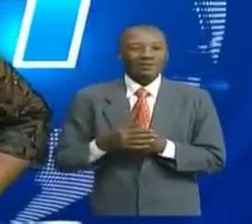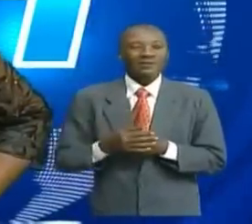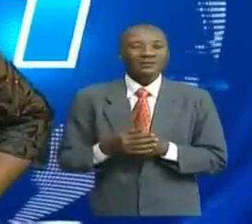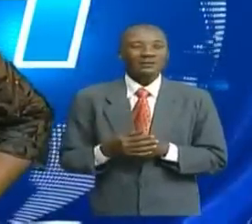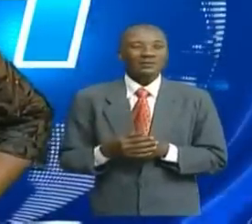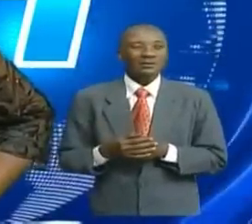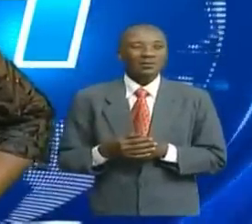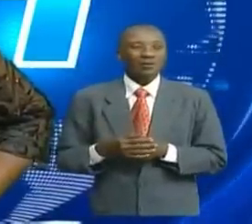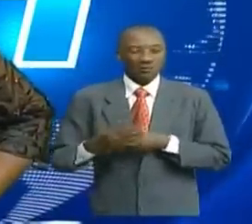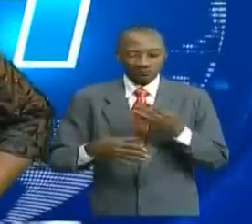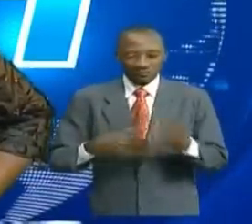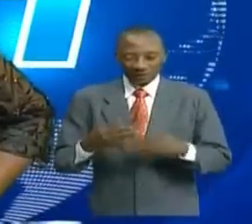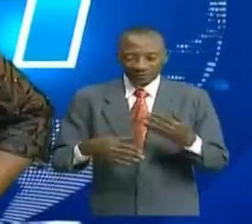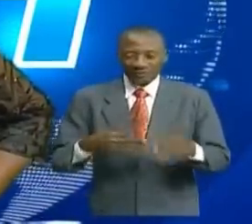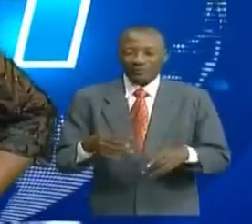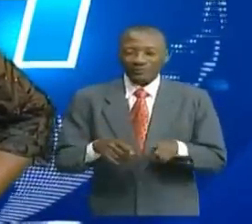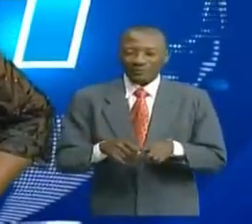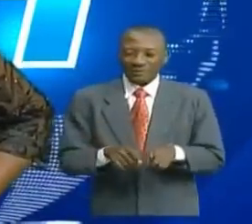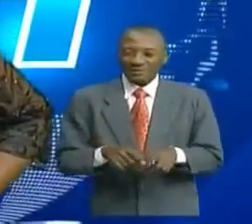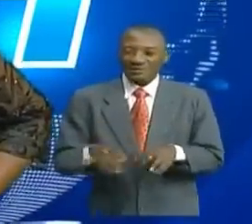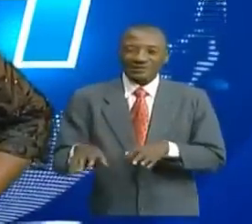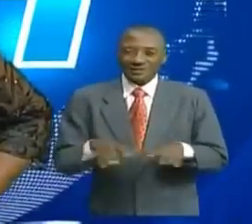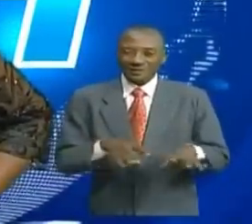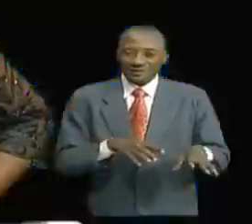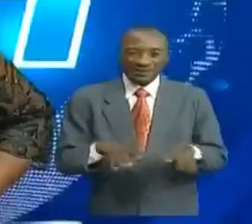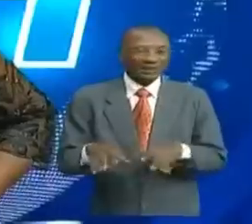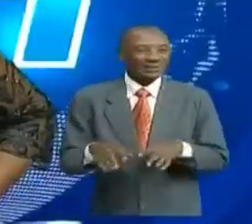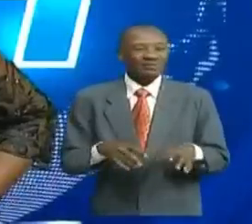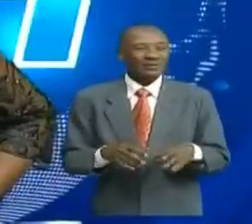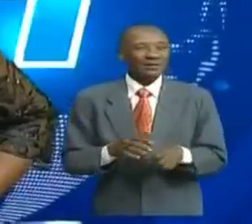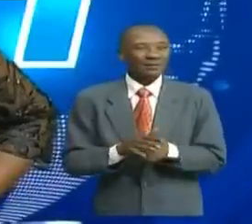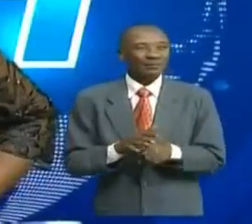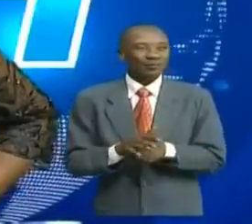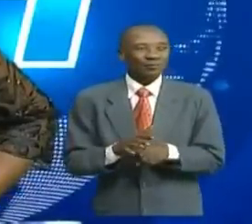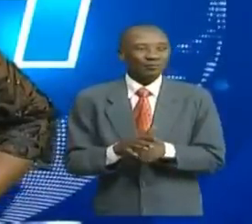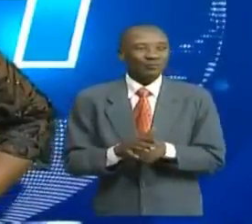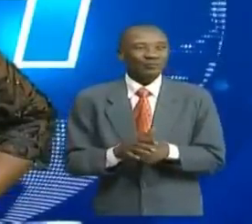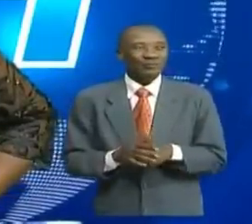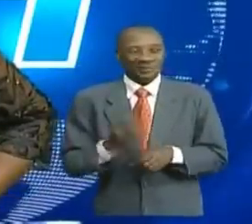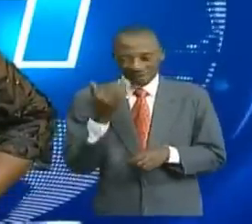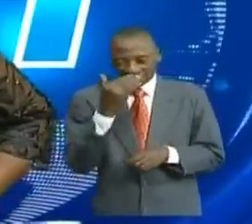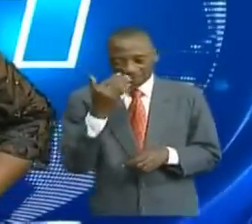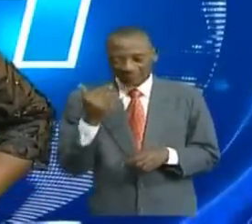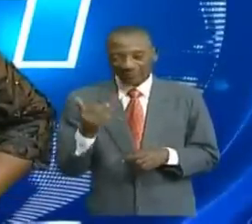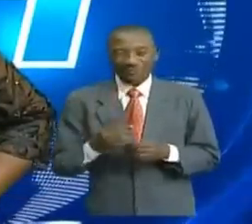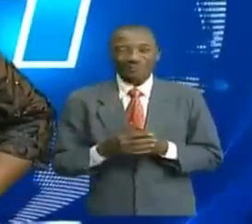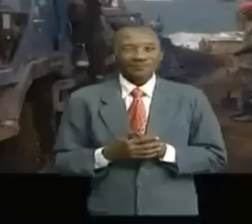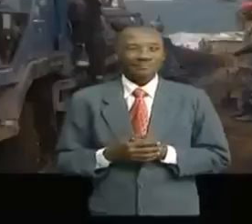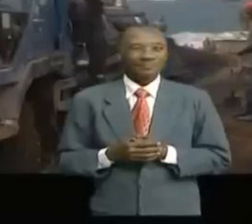ont fait une descente sur place pour évaluer l'état d'avancement de travaux.